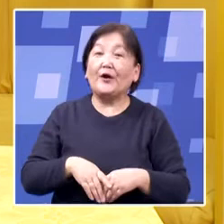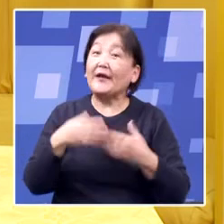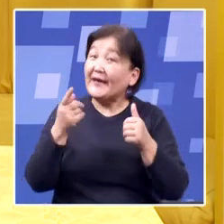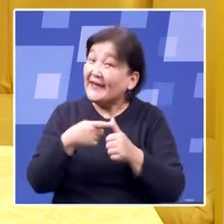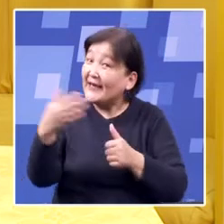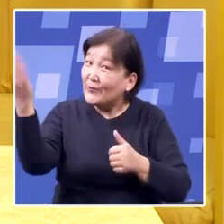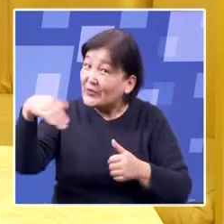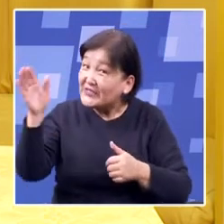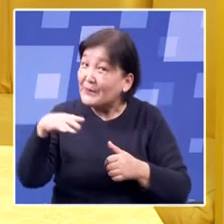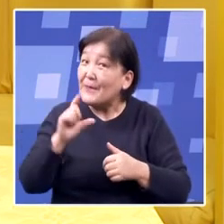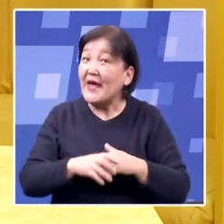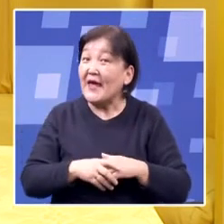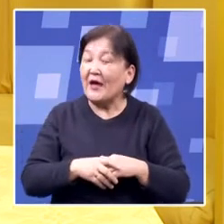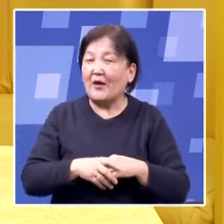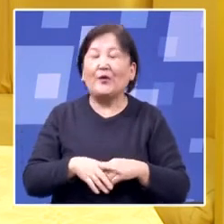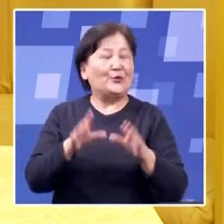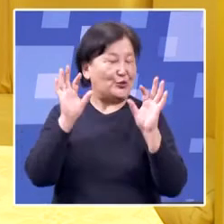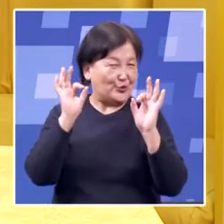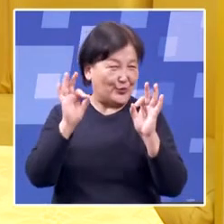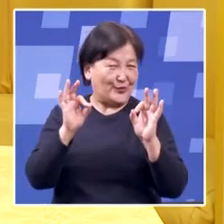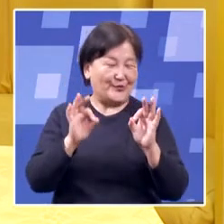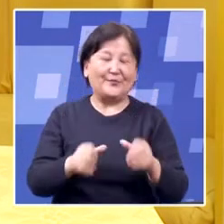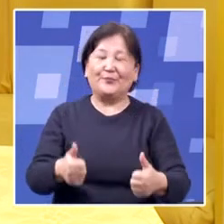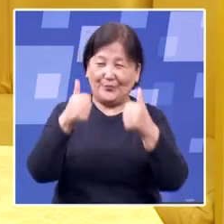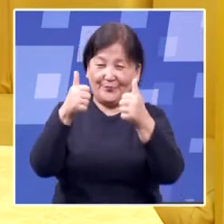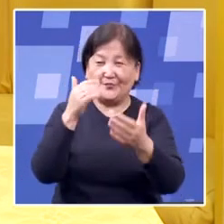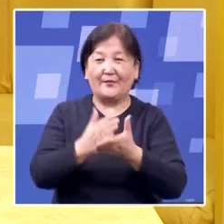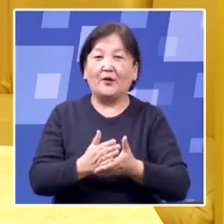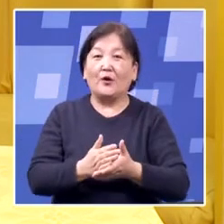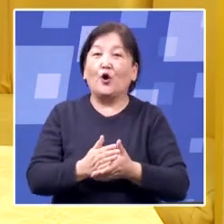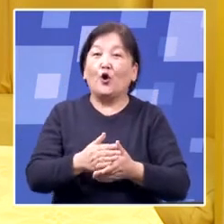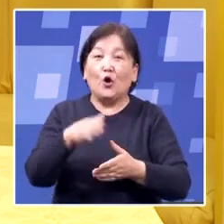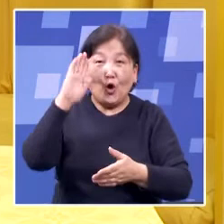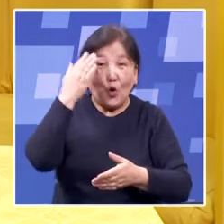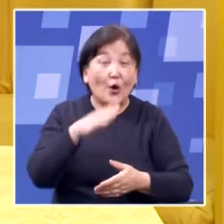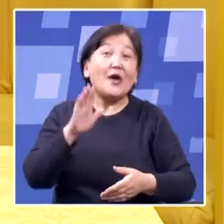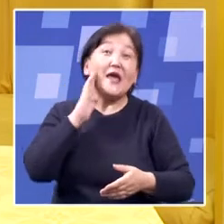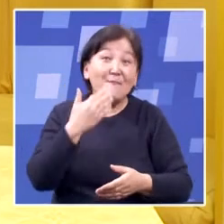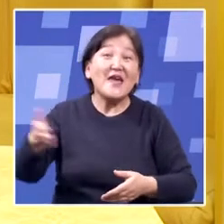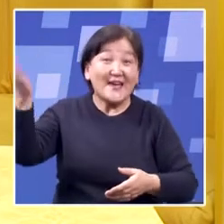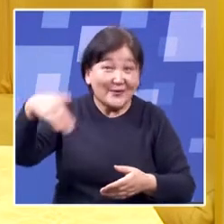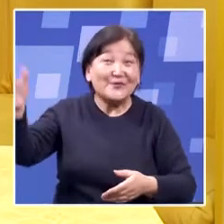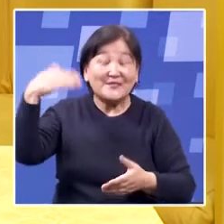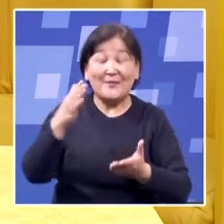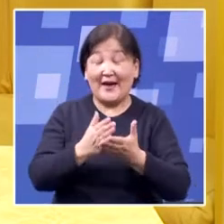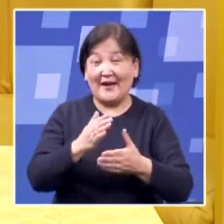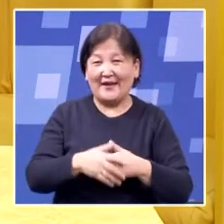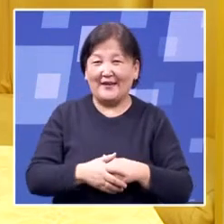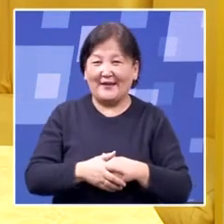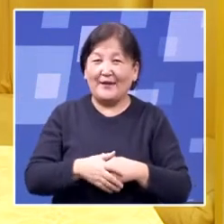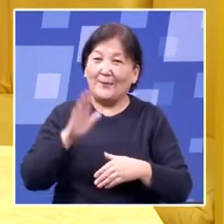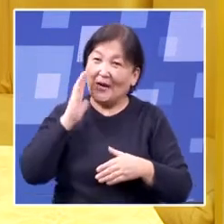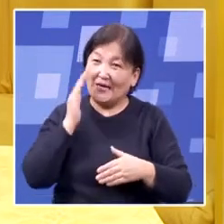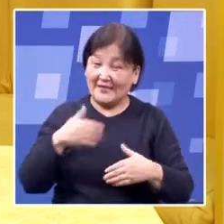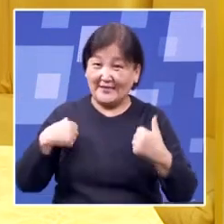Өвгөн хэнийг дуудсан бэ? Өө зү, ямар мундаг хүүхдүүд ээ. Өвгөн эмэгнийг дуудсан гэж